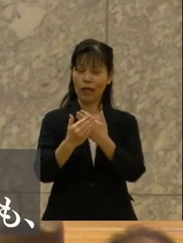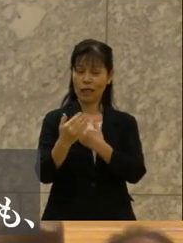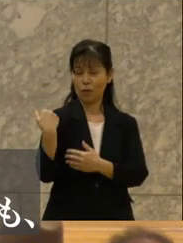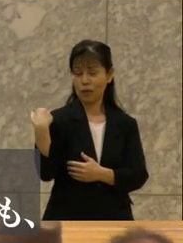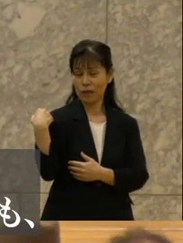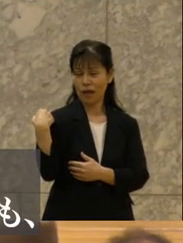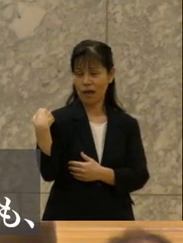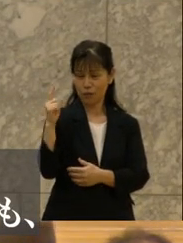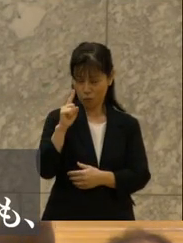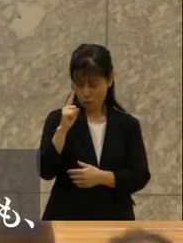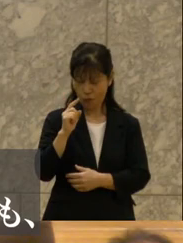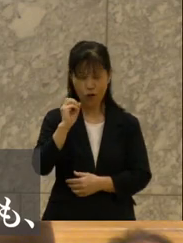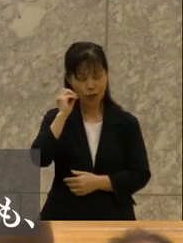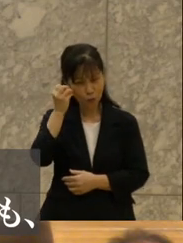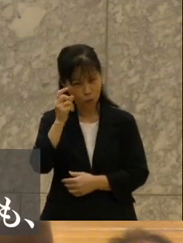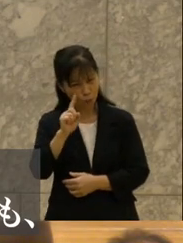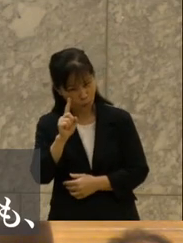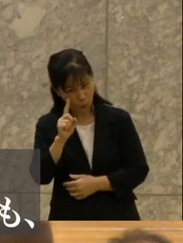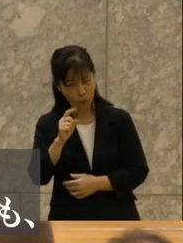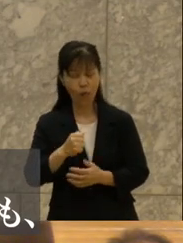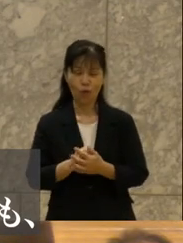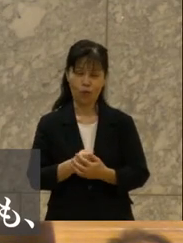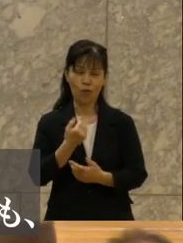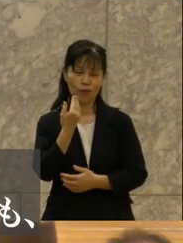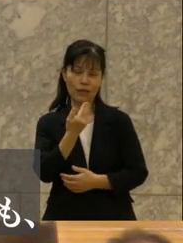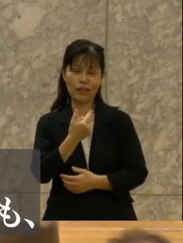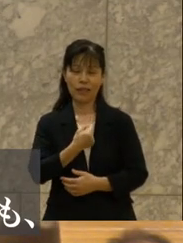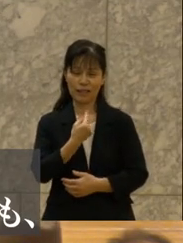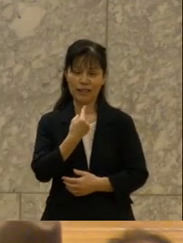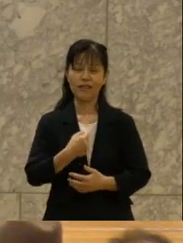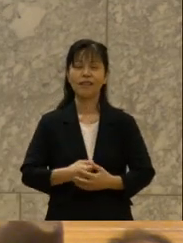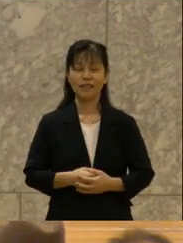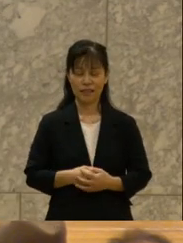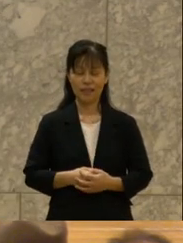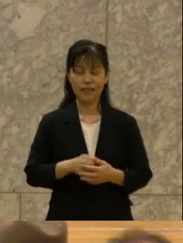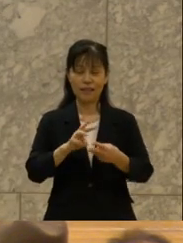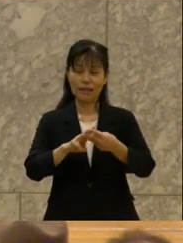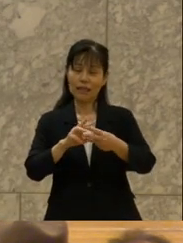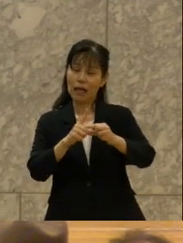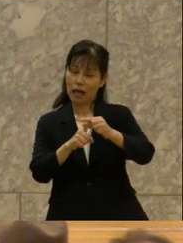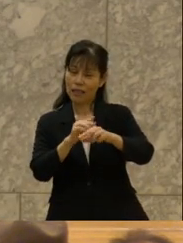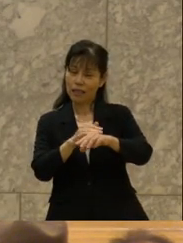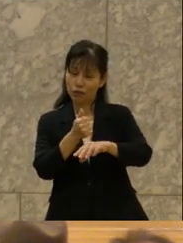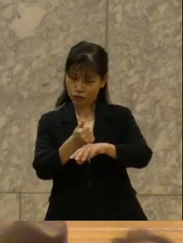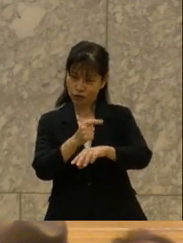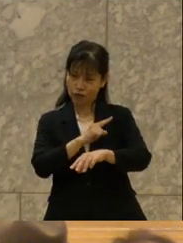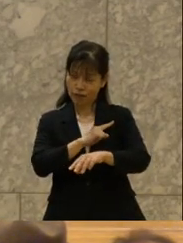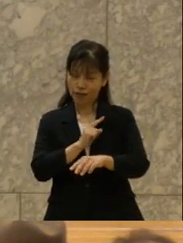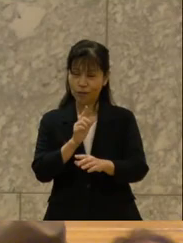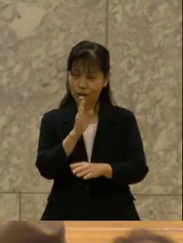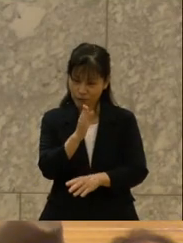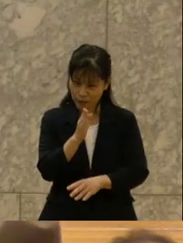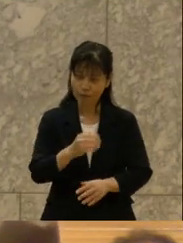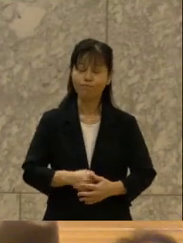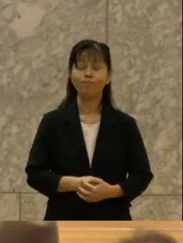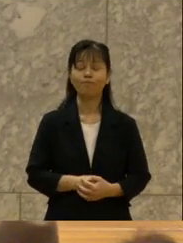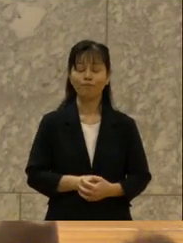まして感想どうやったかっていうのを振り返っていただきたいんですけれども田中選手からお願いします